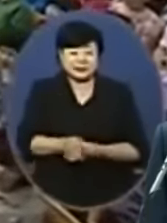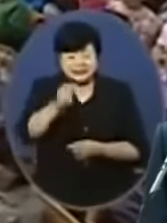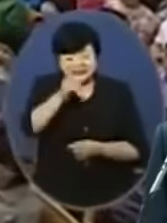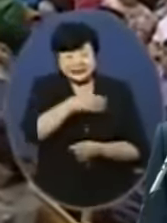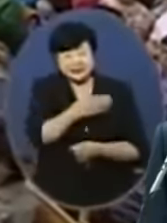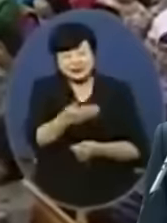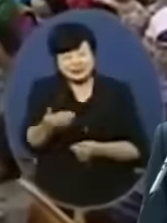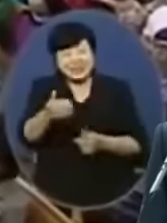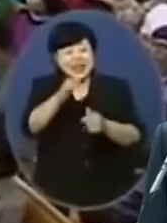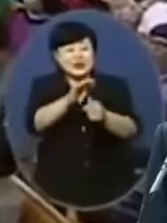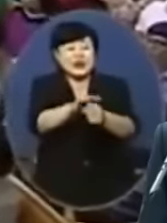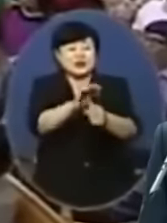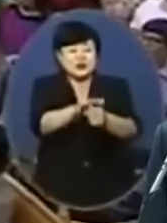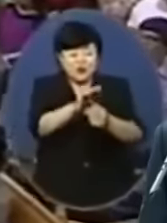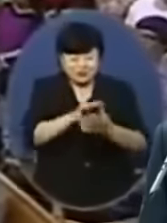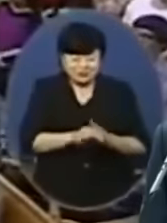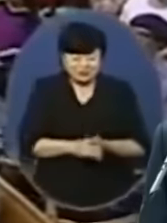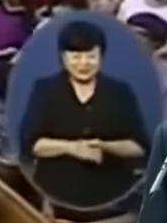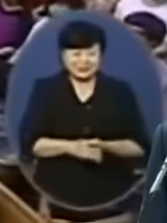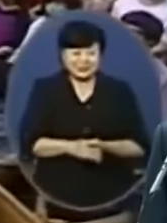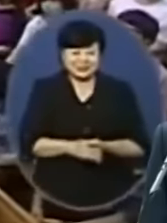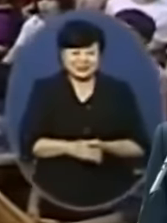시냇물이 흐르게 되시고